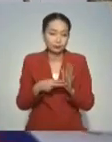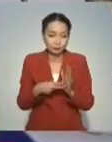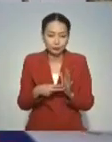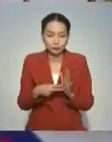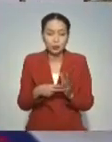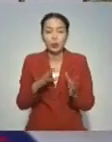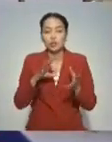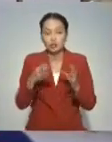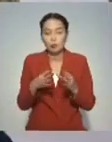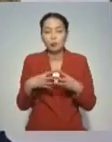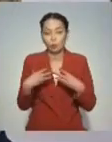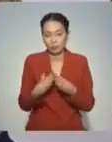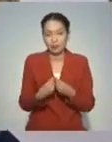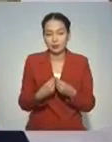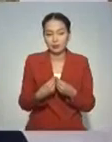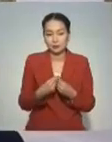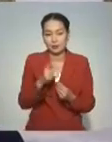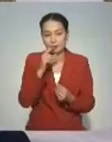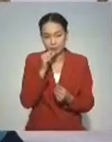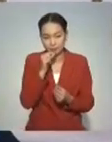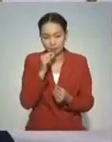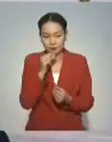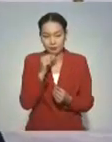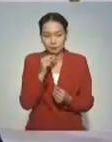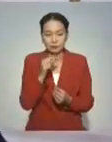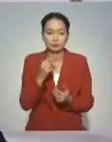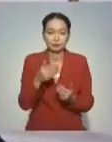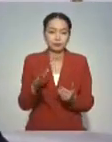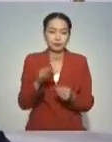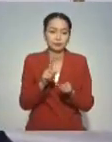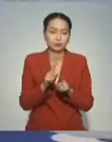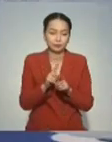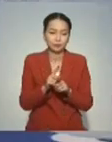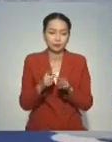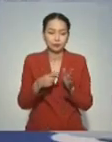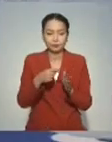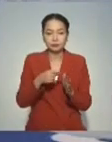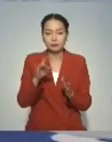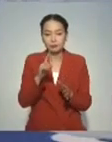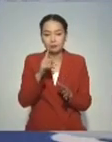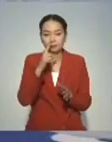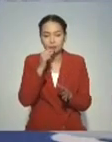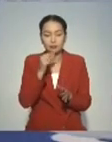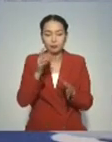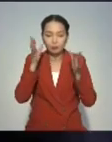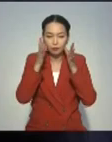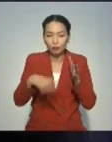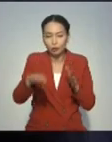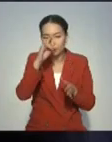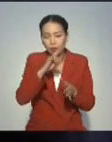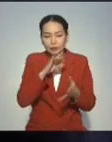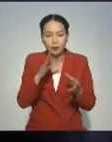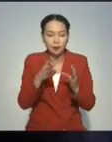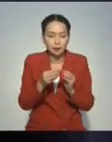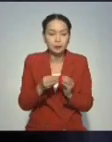Жалпы отбасымызбен ұстаймыз. Қала жаса ұстаймын, ниеттеніп отырмын. 2-ші жыл. Діни басқарма бүкіл Қазақстан бойынша пітір